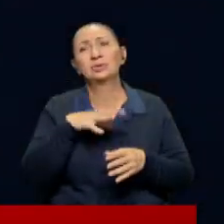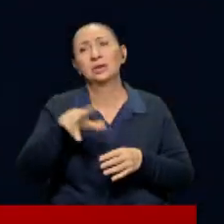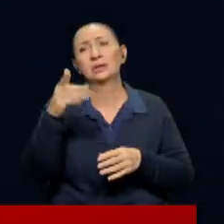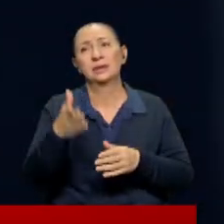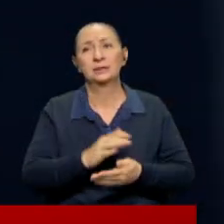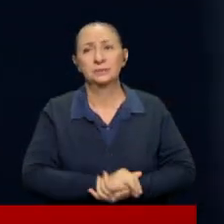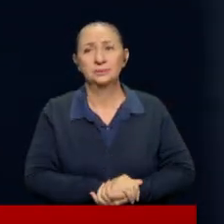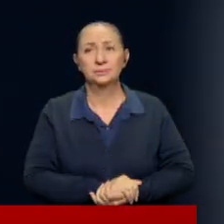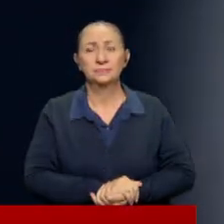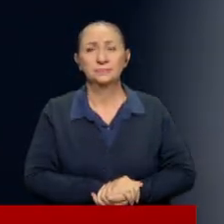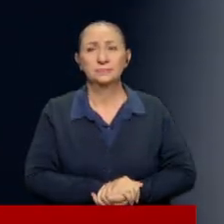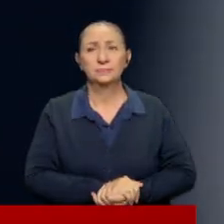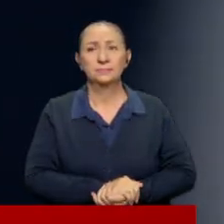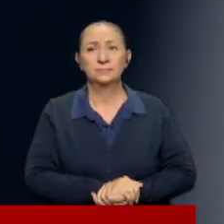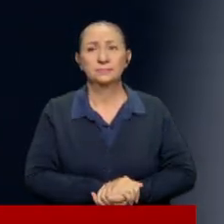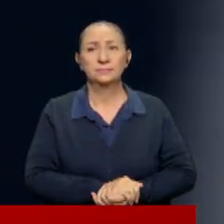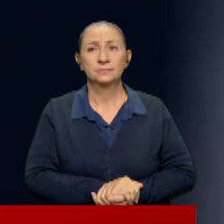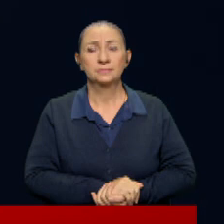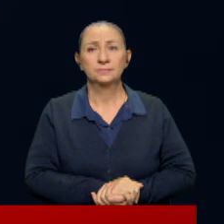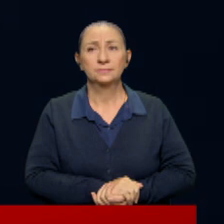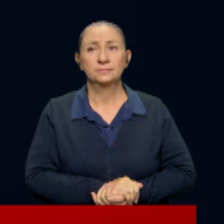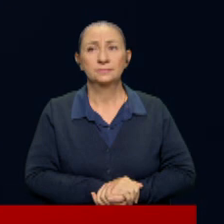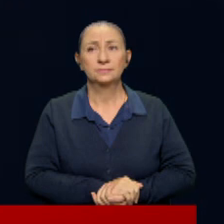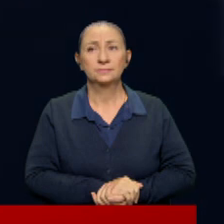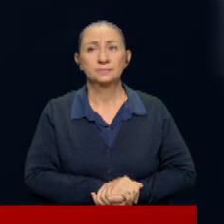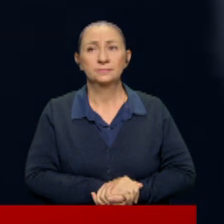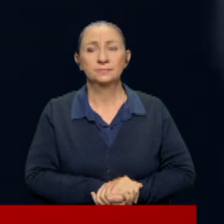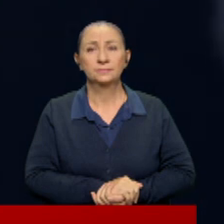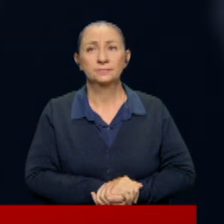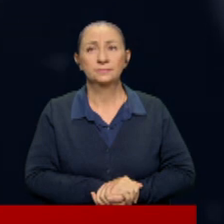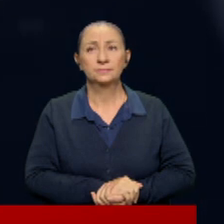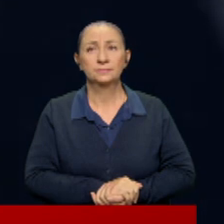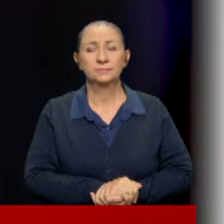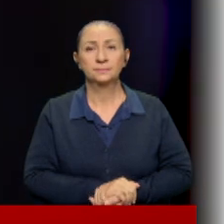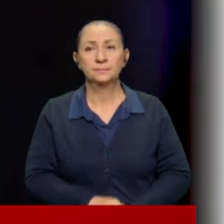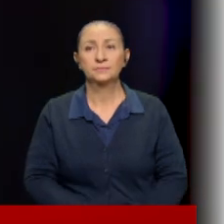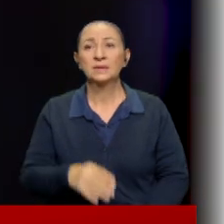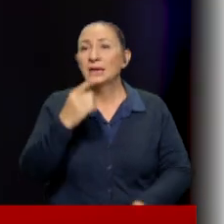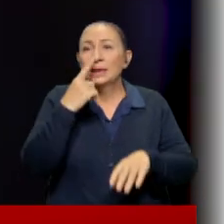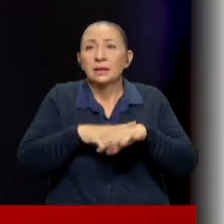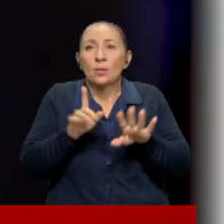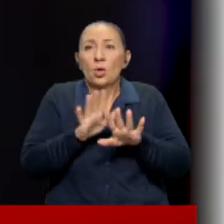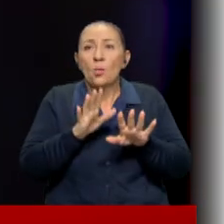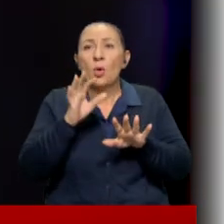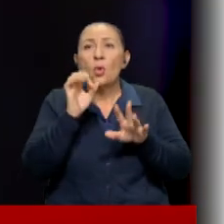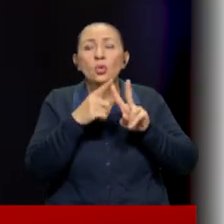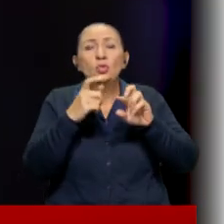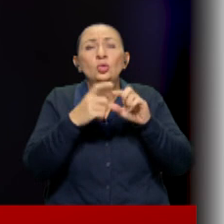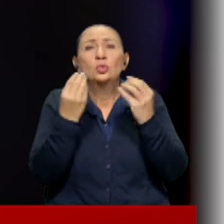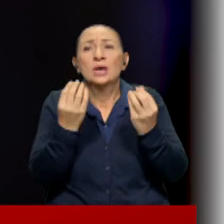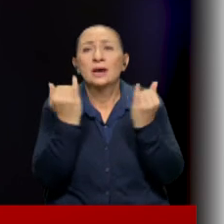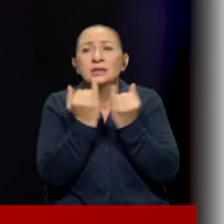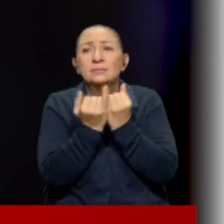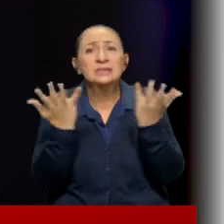çaldılar. Bir an düşün bize bak. İnanamıyorum. Onur, güzel